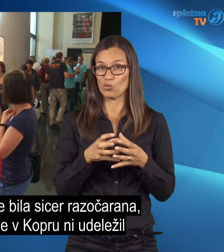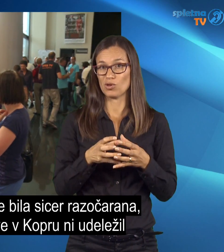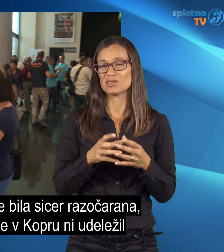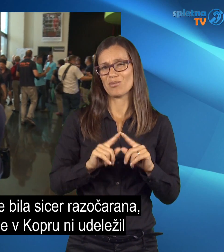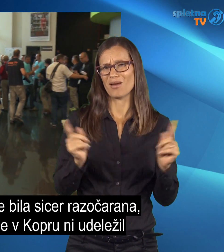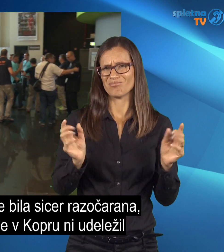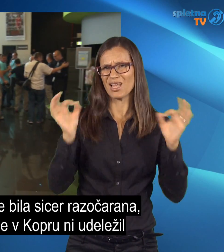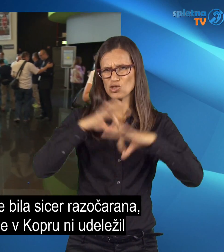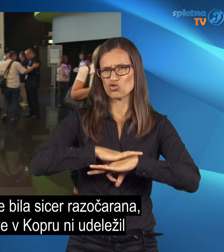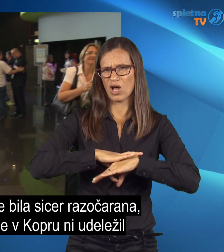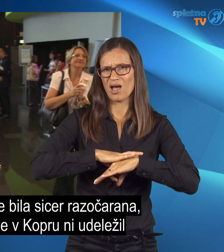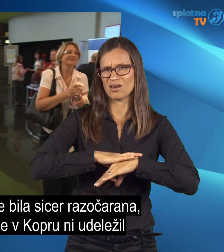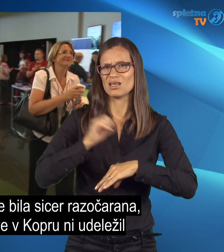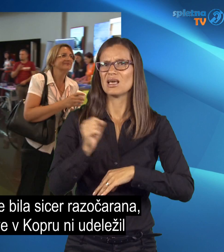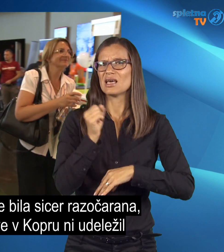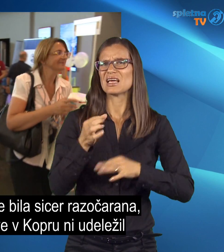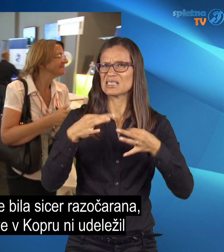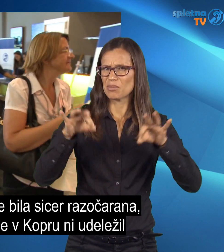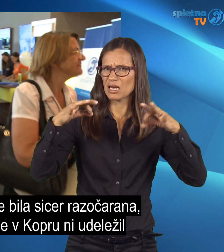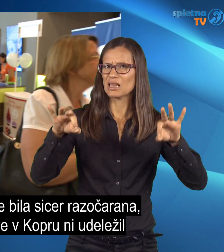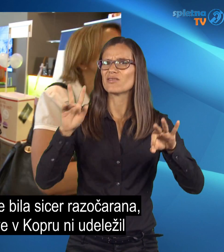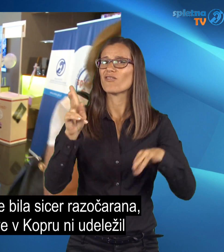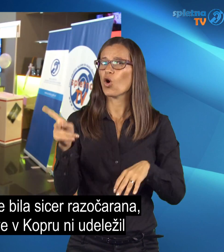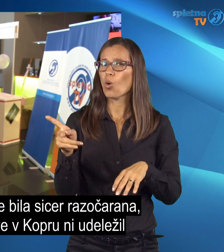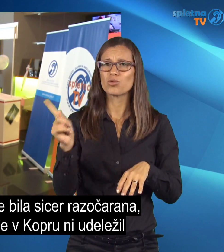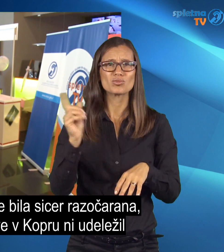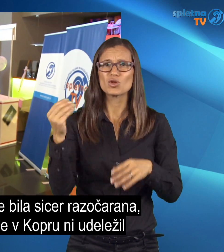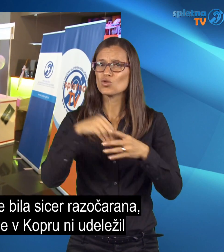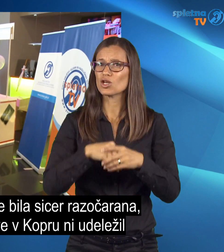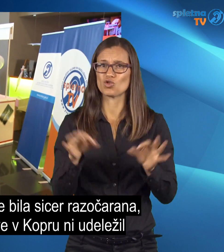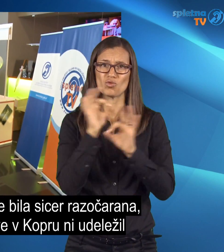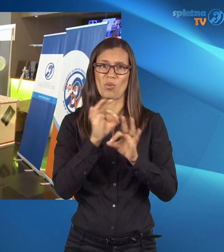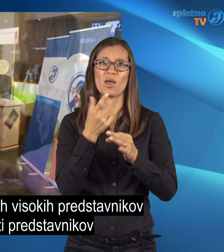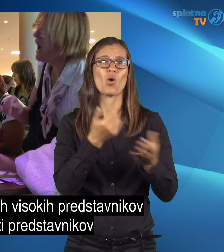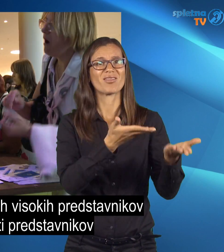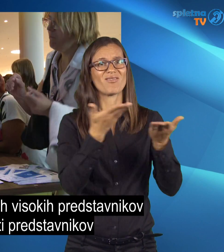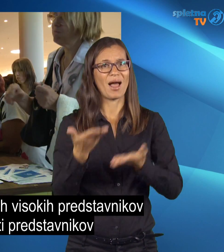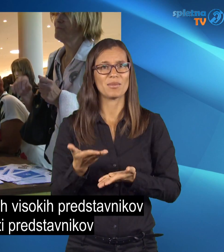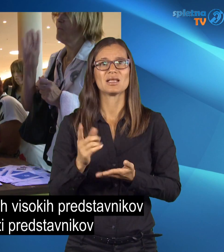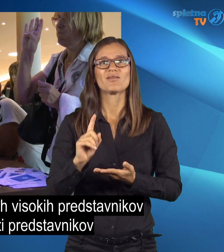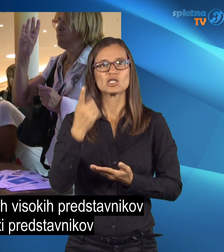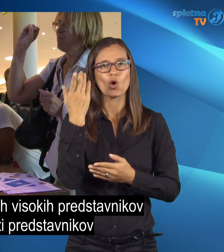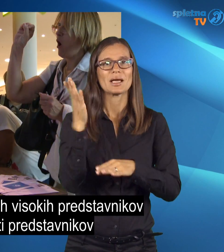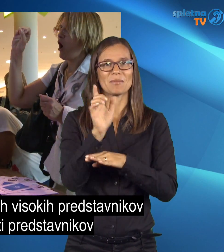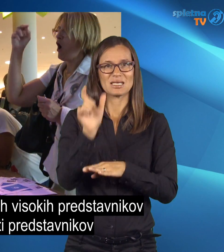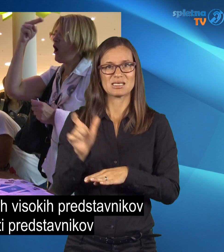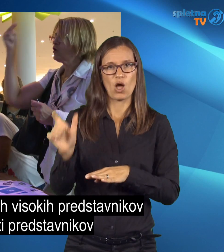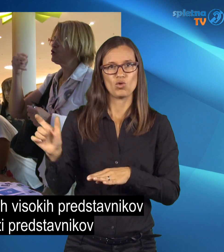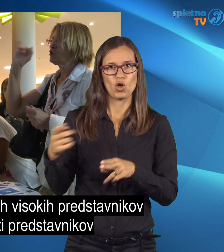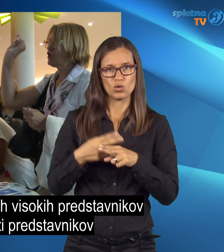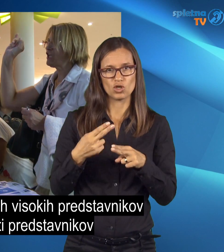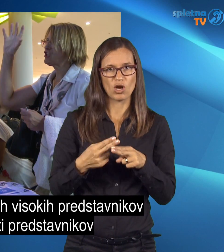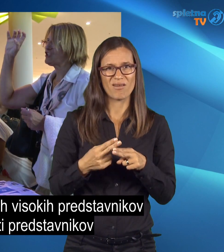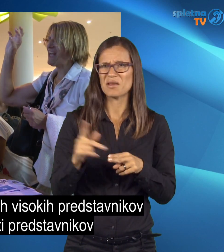Gluha skupnost je bila sicer razočarana, ker se prireditve v Kopru ni udeležil nobeden od vabljenih visokih